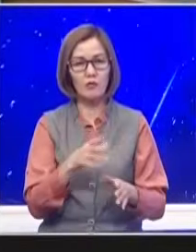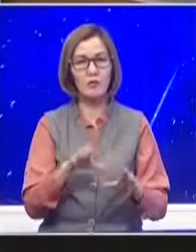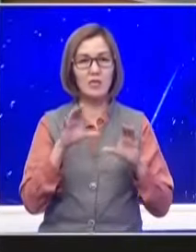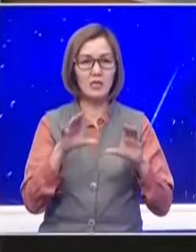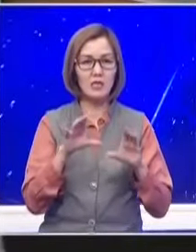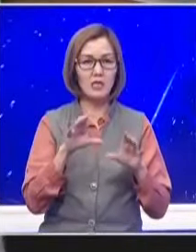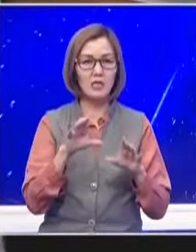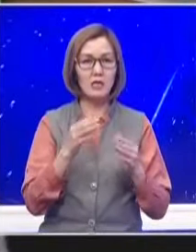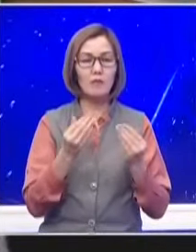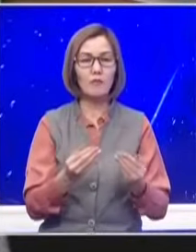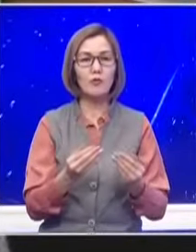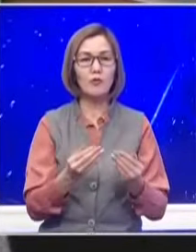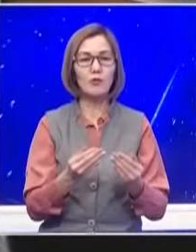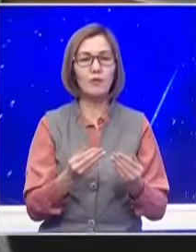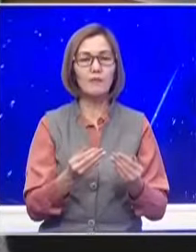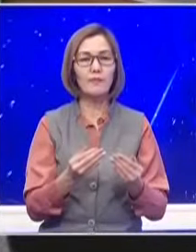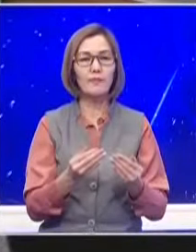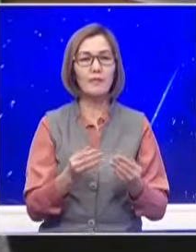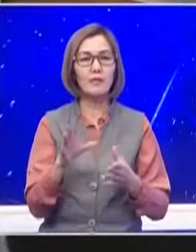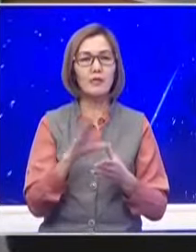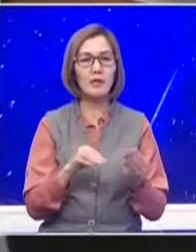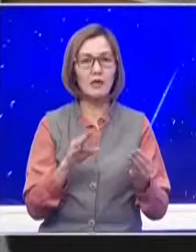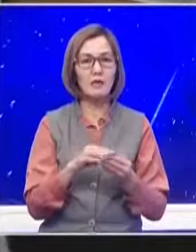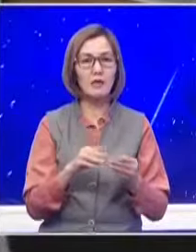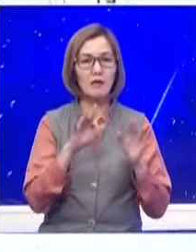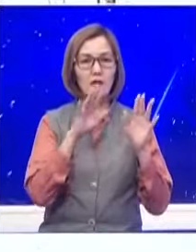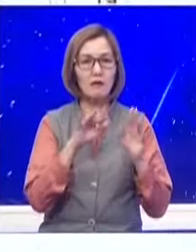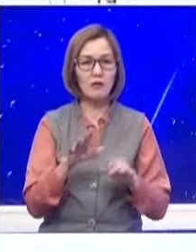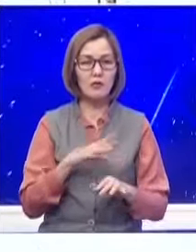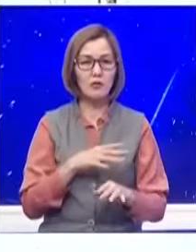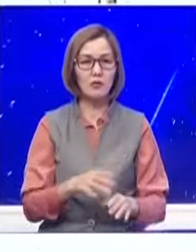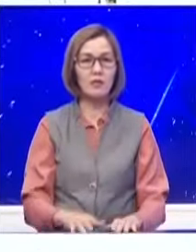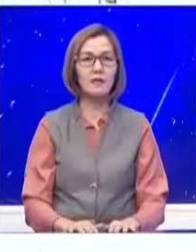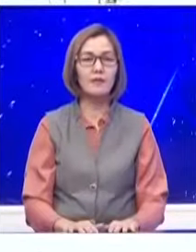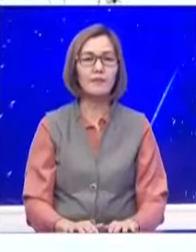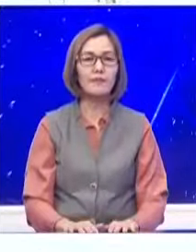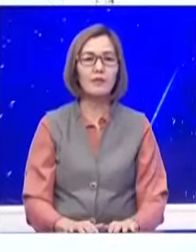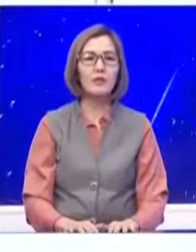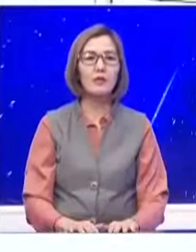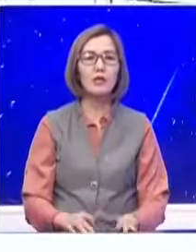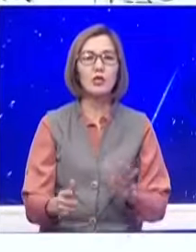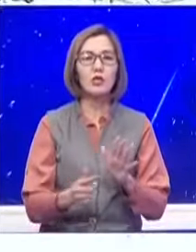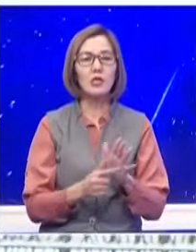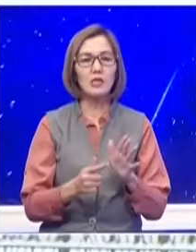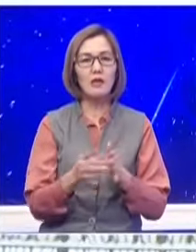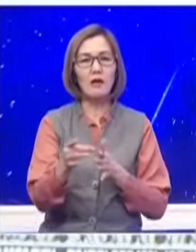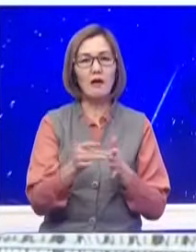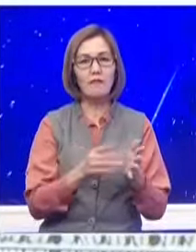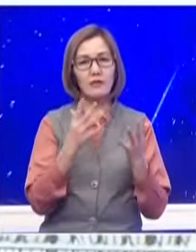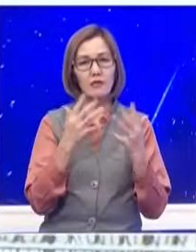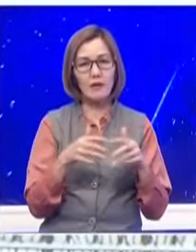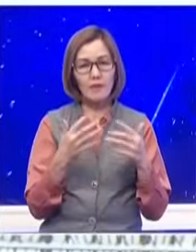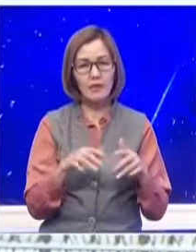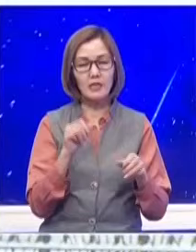несін. Бүгін қалындығы бүгін енді тағы да қар жауды. Мұнан бөлек облыс аумағында 7 автоматтандырылған